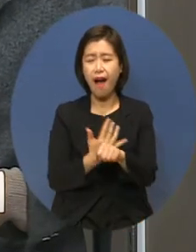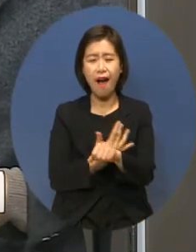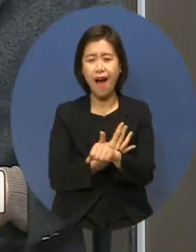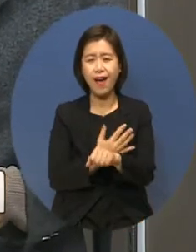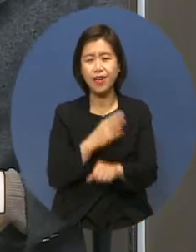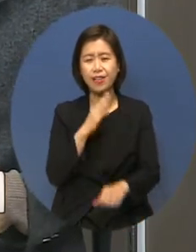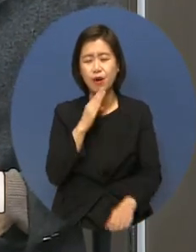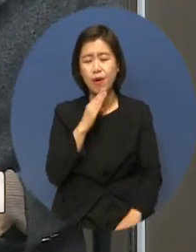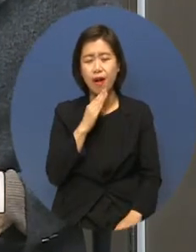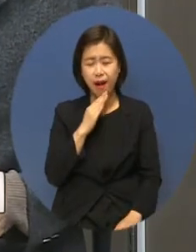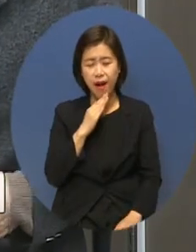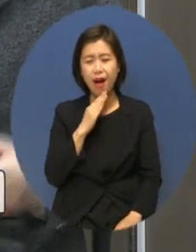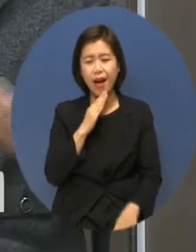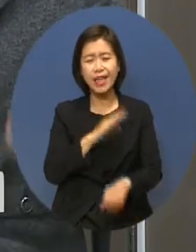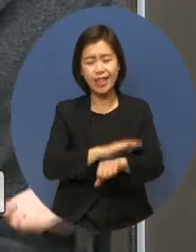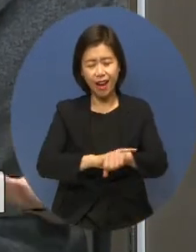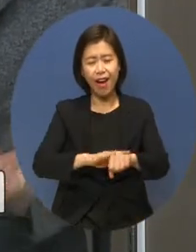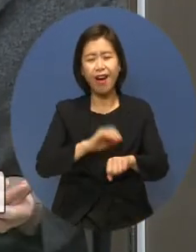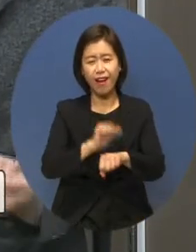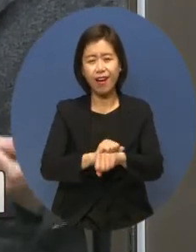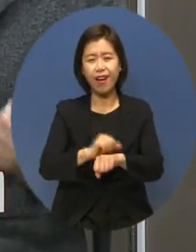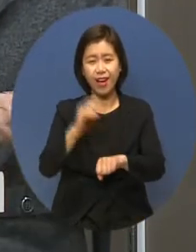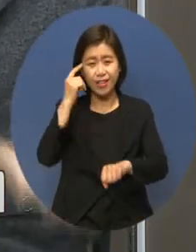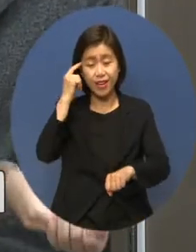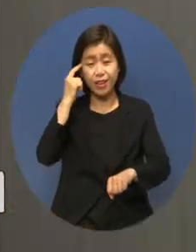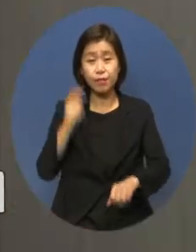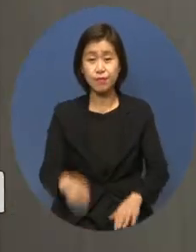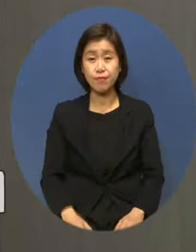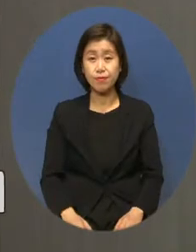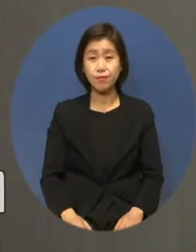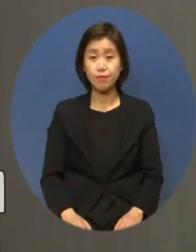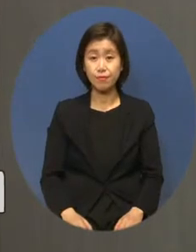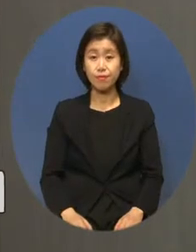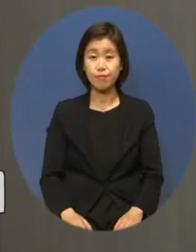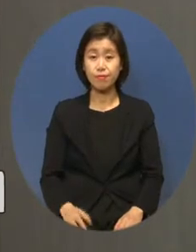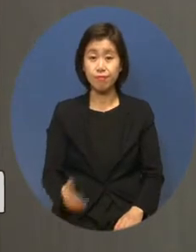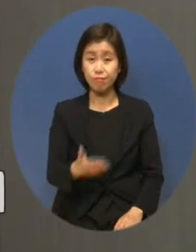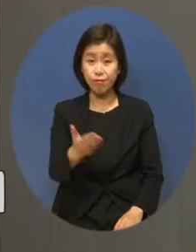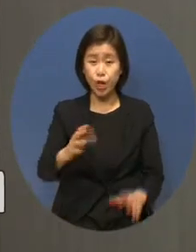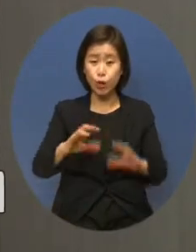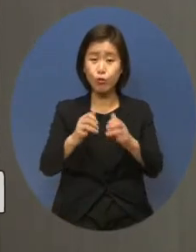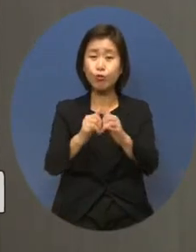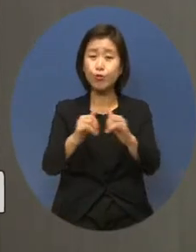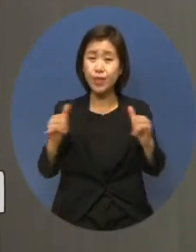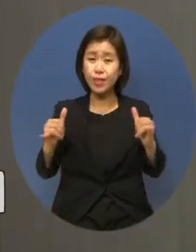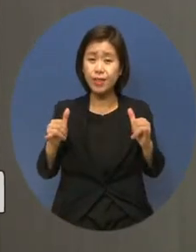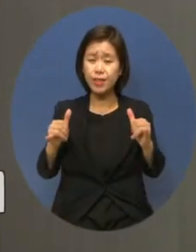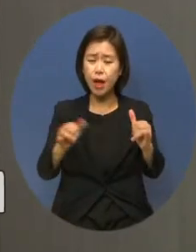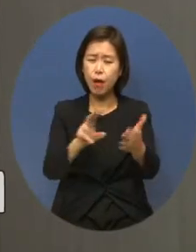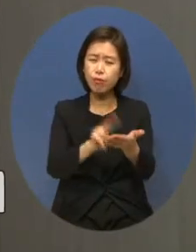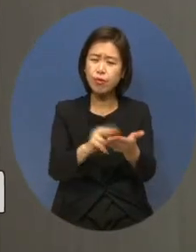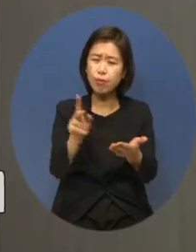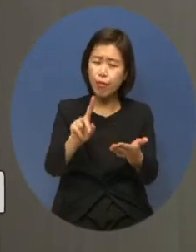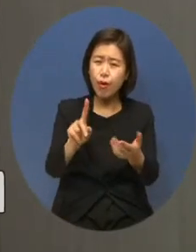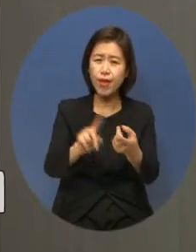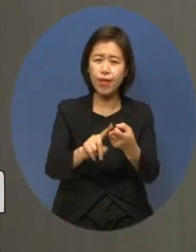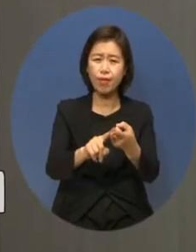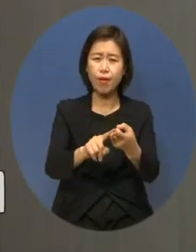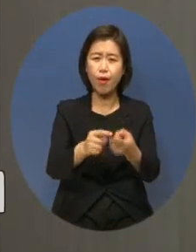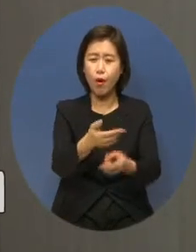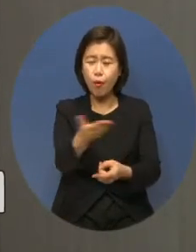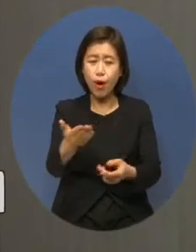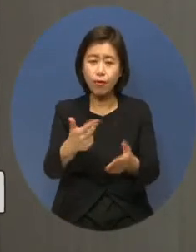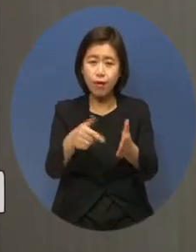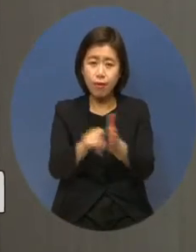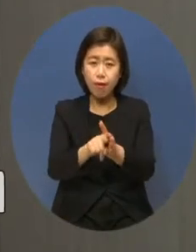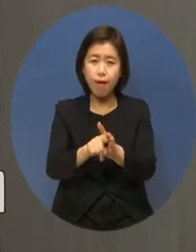거구나. 네. 그러니까 사람들의 국민들의 존재를 국회에서 인식하고 그 존재를 위해서 뭔가